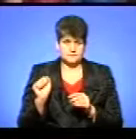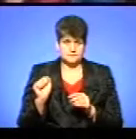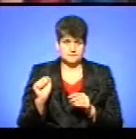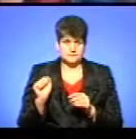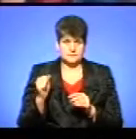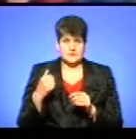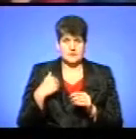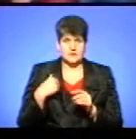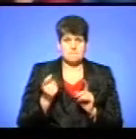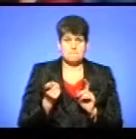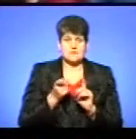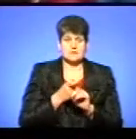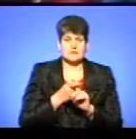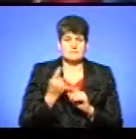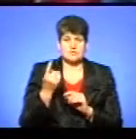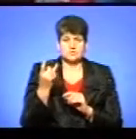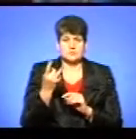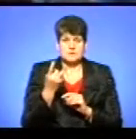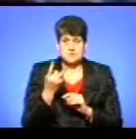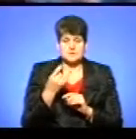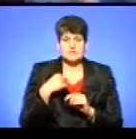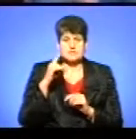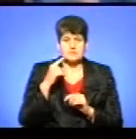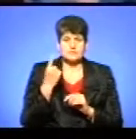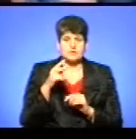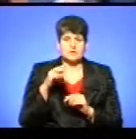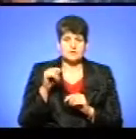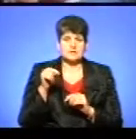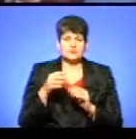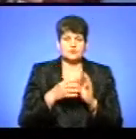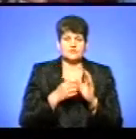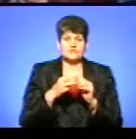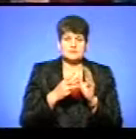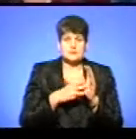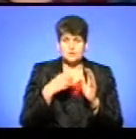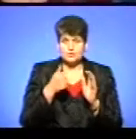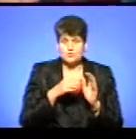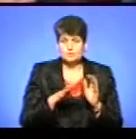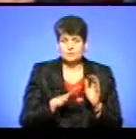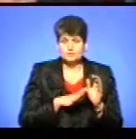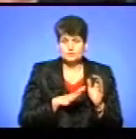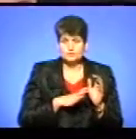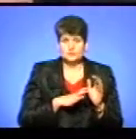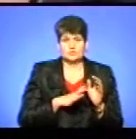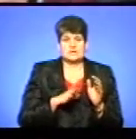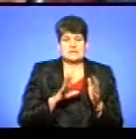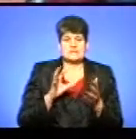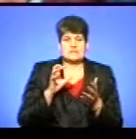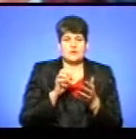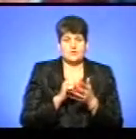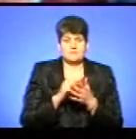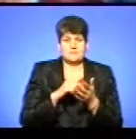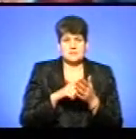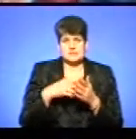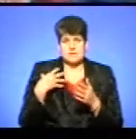Я приєдналася до цієї ходи вперше. Я знаю, що 1 листопада 1918 року відбулося славне захоплення міста Львова,